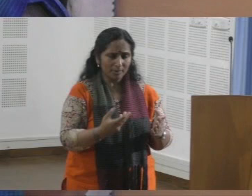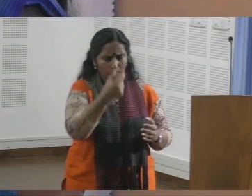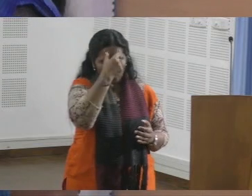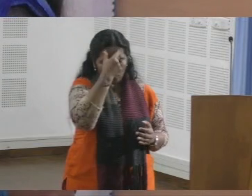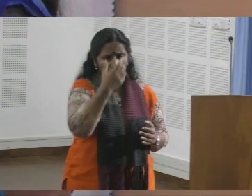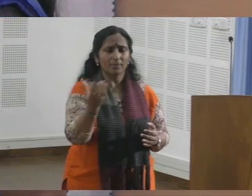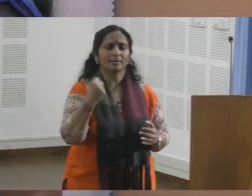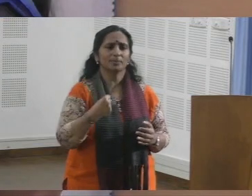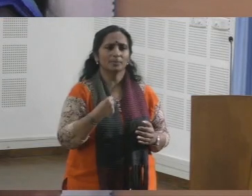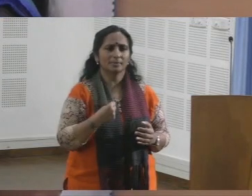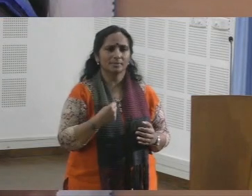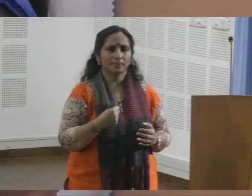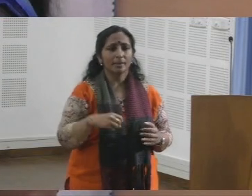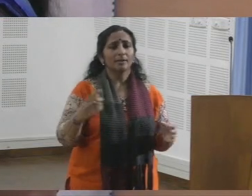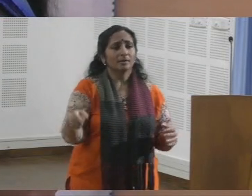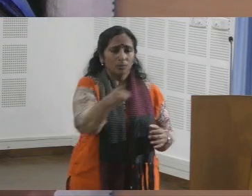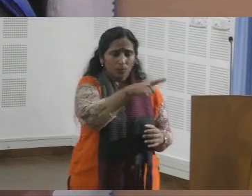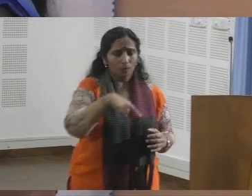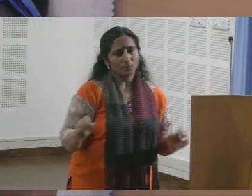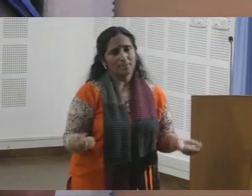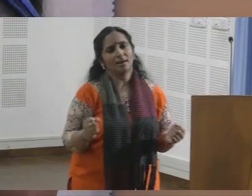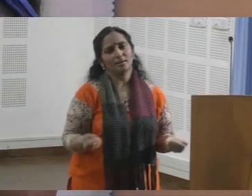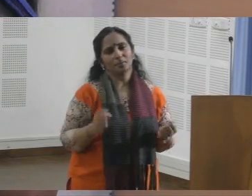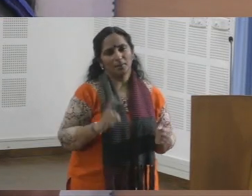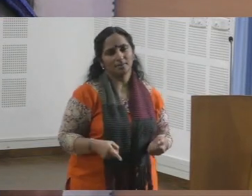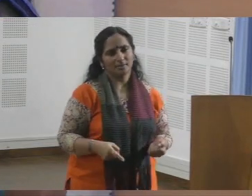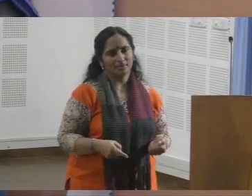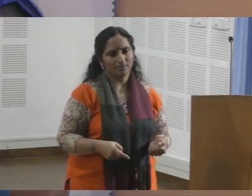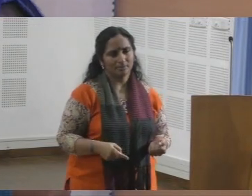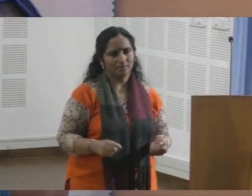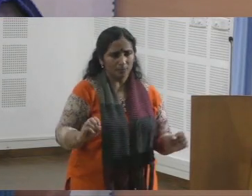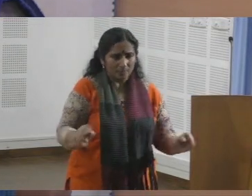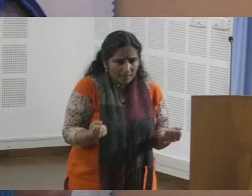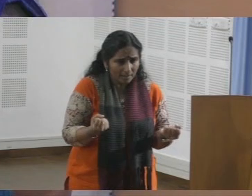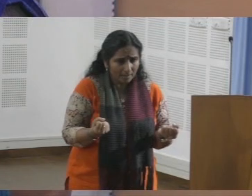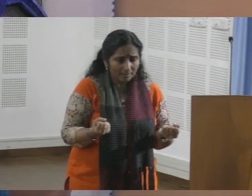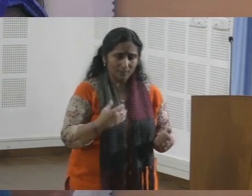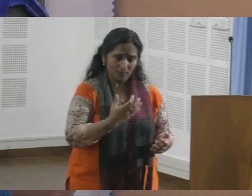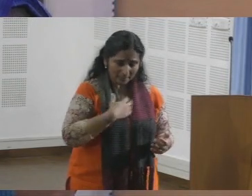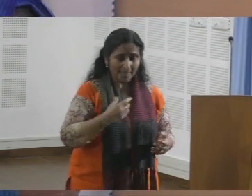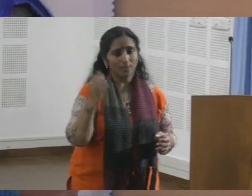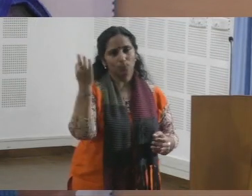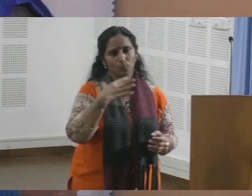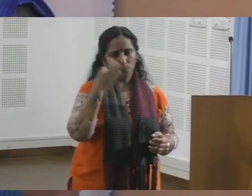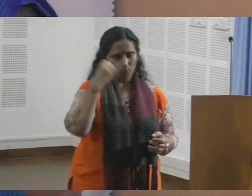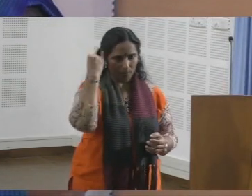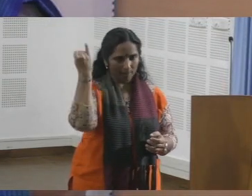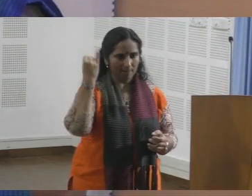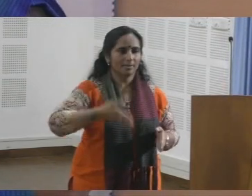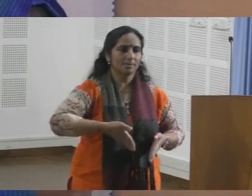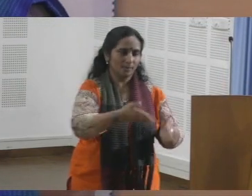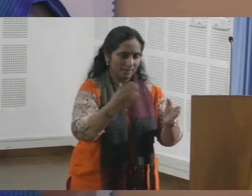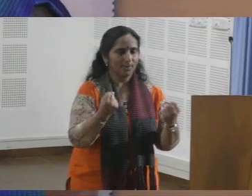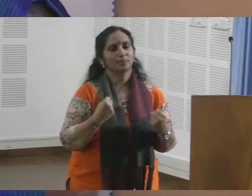പക്ഷെ എനിക്കൊന്നേ പറയാനുള്ളൂ, നമ്മൾ ട്രൈ ചെയ്യണം. ട്രൈ ചെയ്താൽ നമ്മൾക്ക് വഴികൾ മുമ്പിലുണ്ട്. നമ്മളെ മിക്കപ്പോഴും ട്രൈ ചെയ്യാതെ അത്